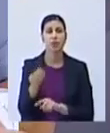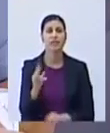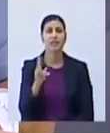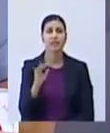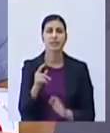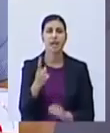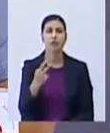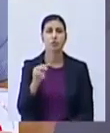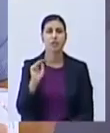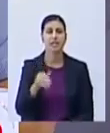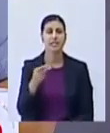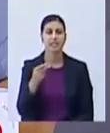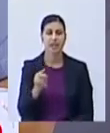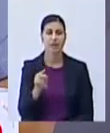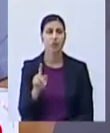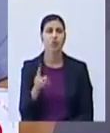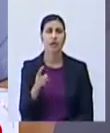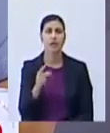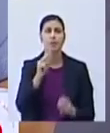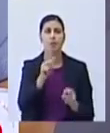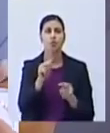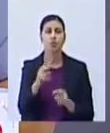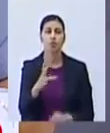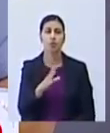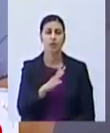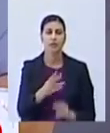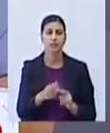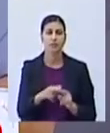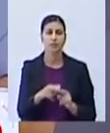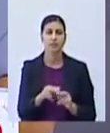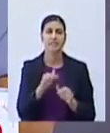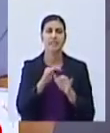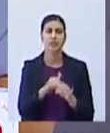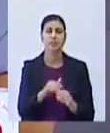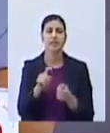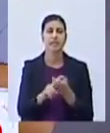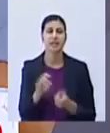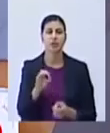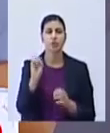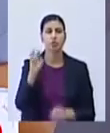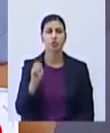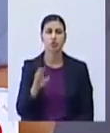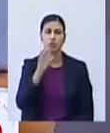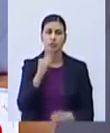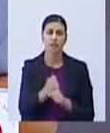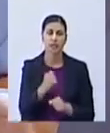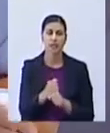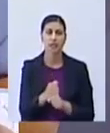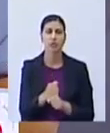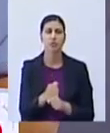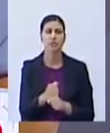რაღაც 60 თუ 120000 ევრო, რათა მონიტორინგი ჩაეტარებინათ ამ საცობებთან დაკავშირებით. ეს შუქნიშანი როდის აინტოს, როდის ჩაქრეს,